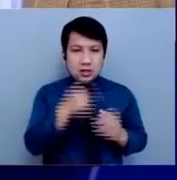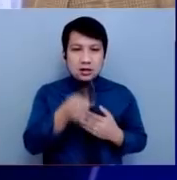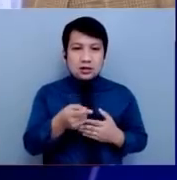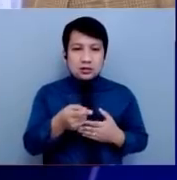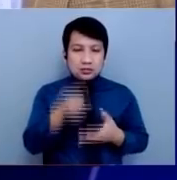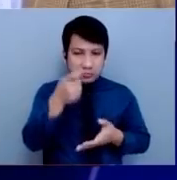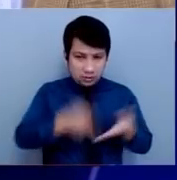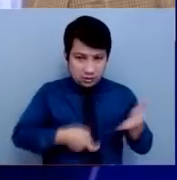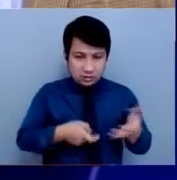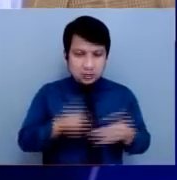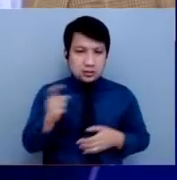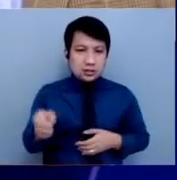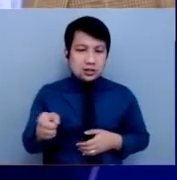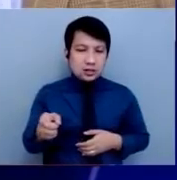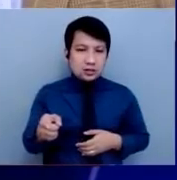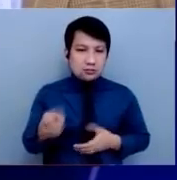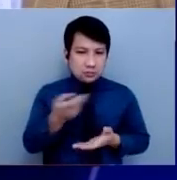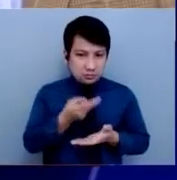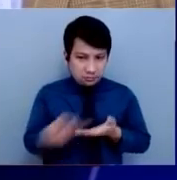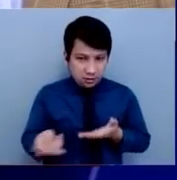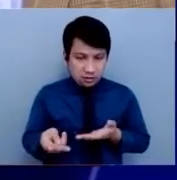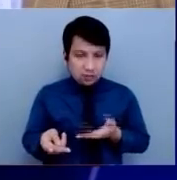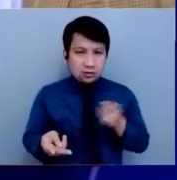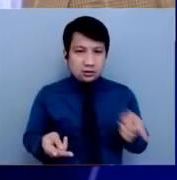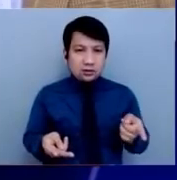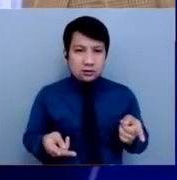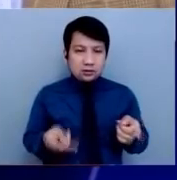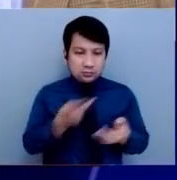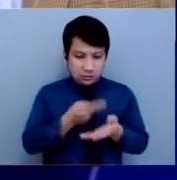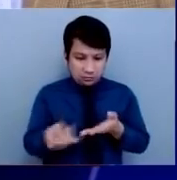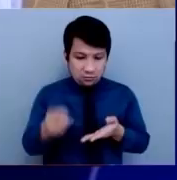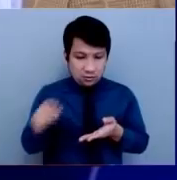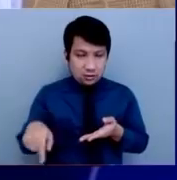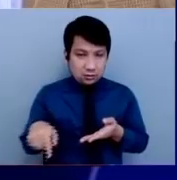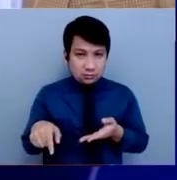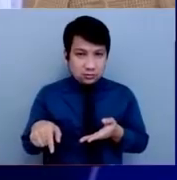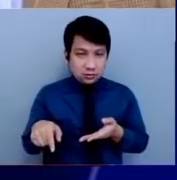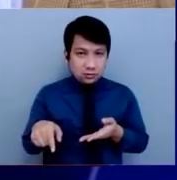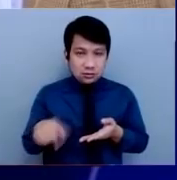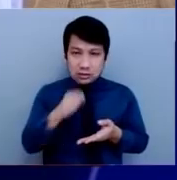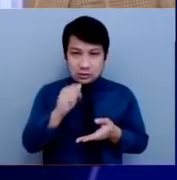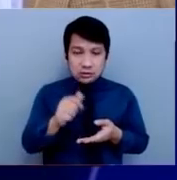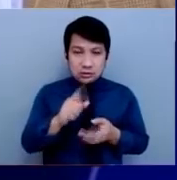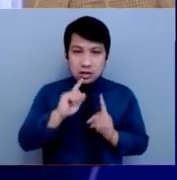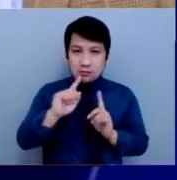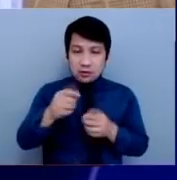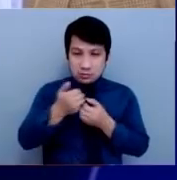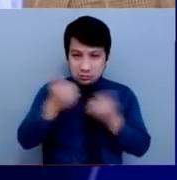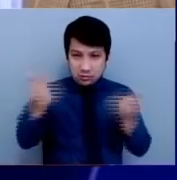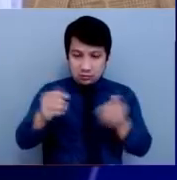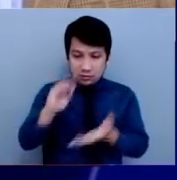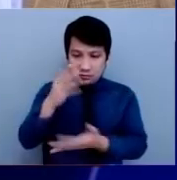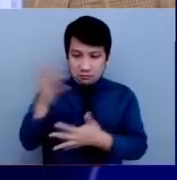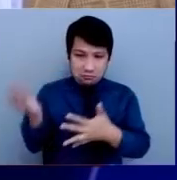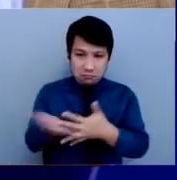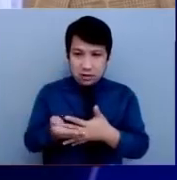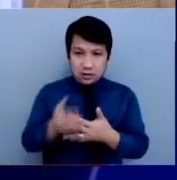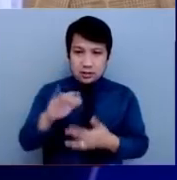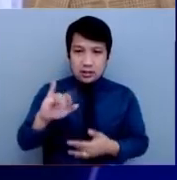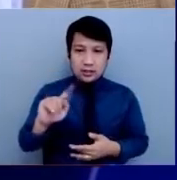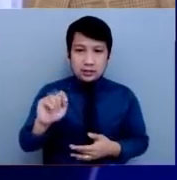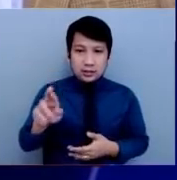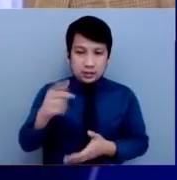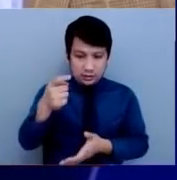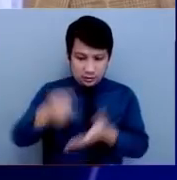evasion and the failure to file an income tax return. Is there any jurisprudence behind this or any